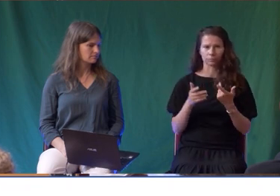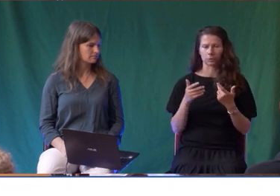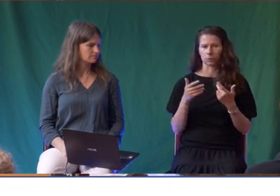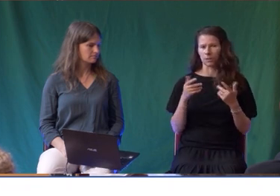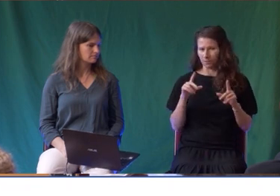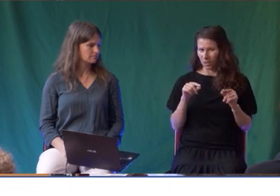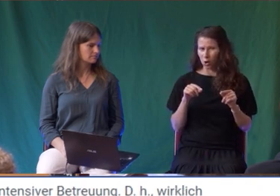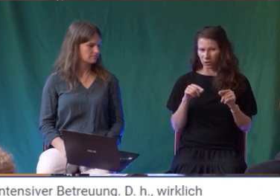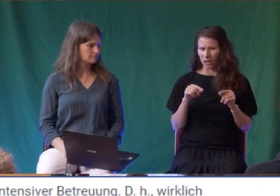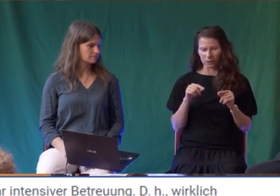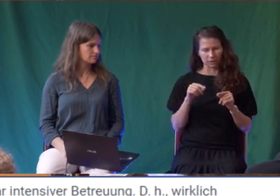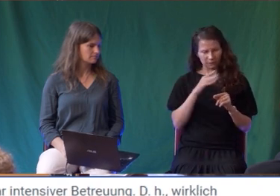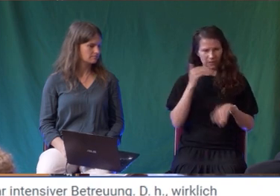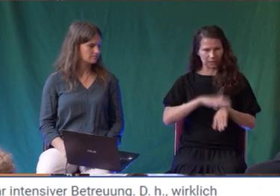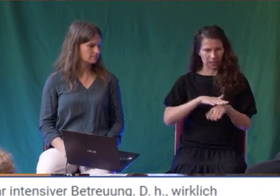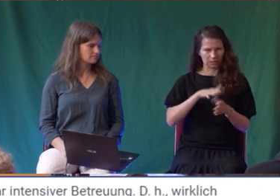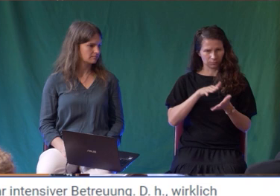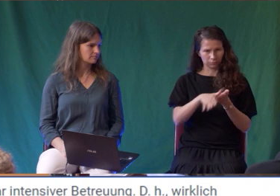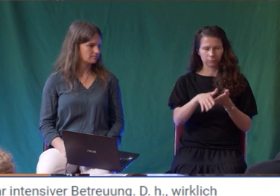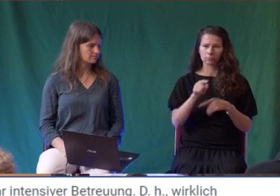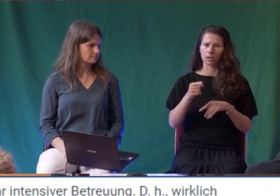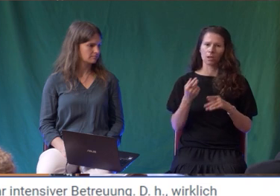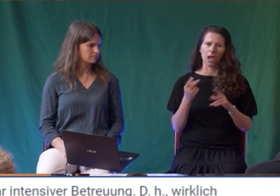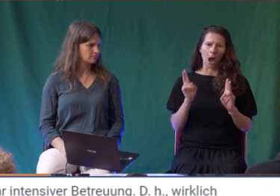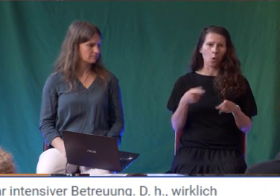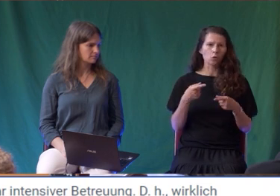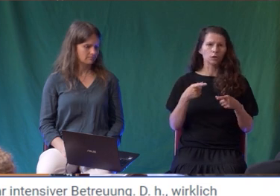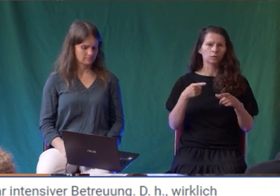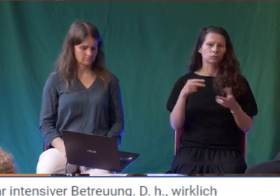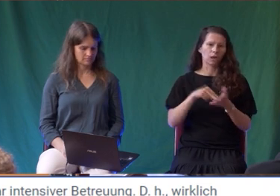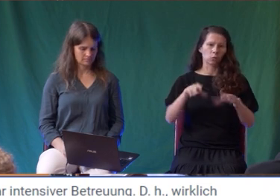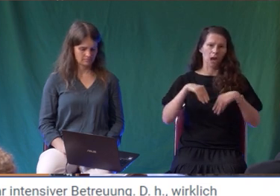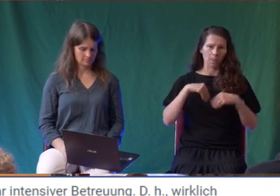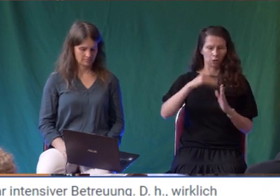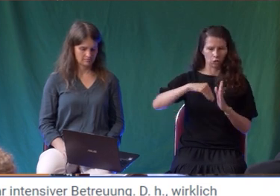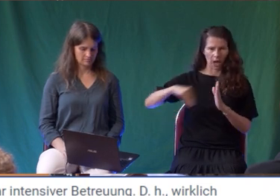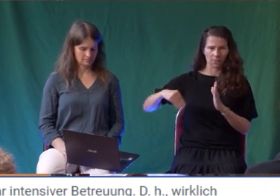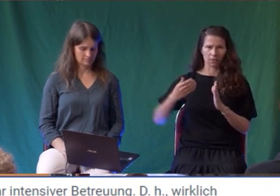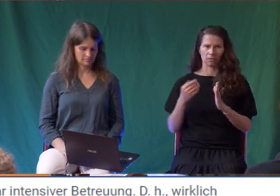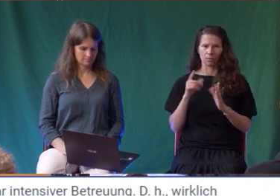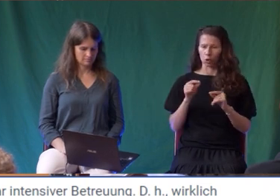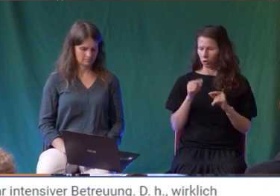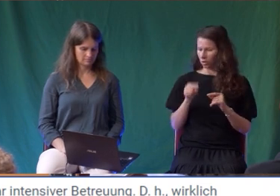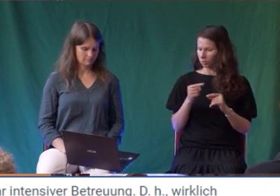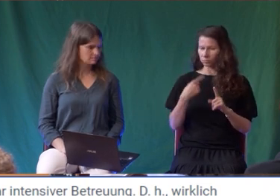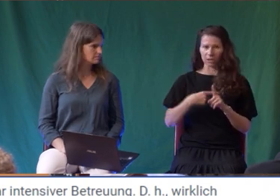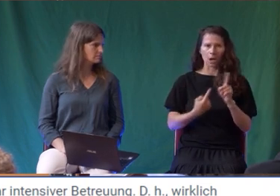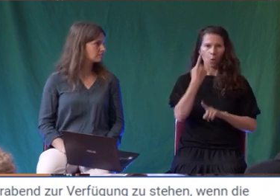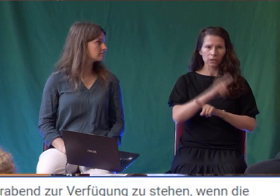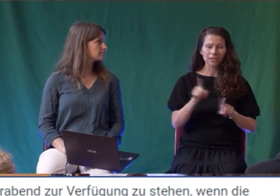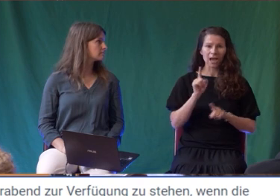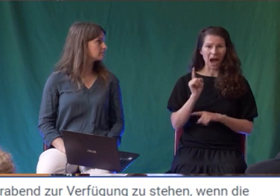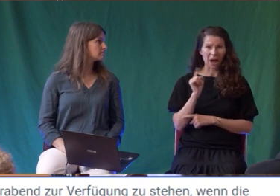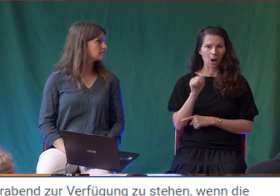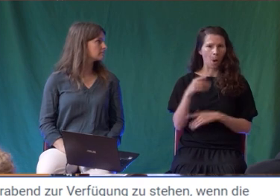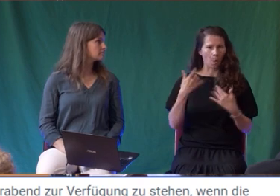müssen das heißt Stellungnahmen zu schreiben also es klingt es sind keine großen Zahlen aber es sind sehr intensive und sehr wichtige